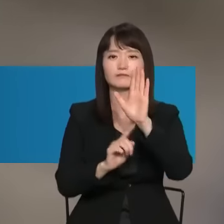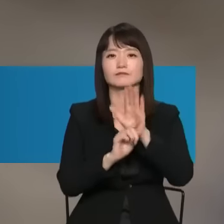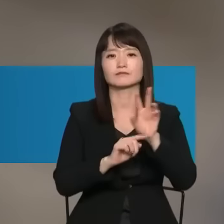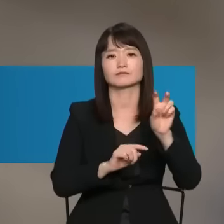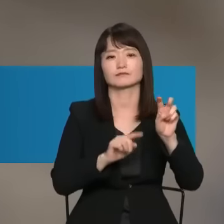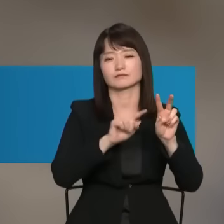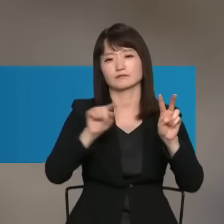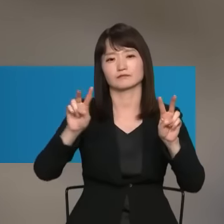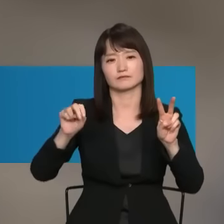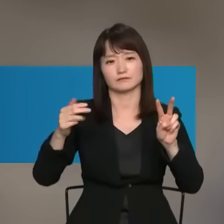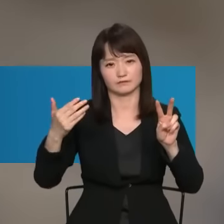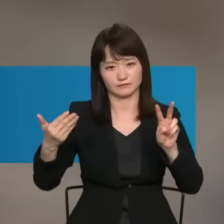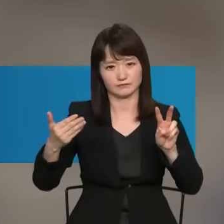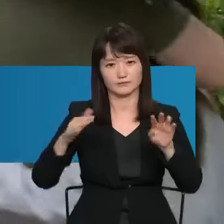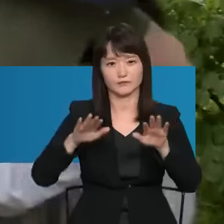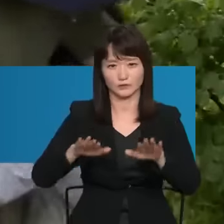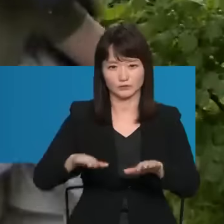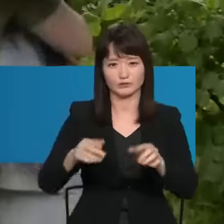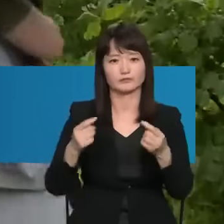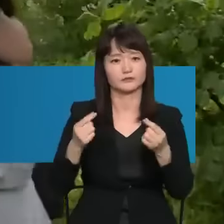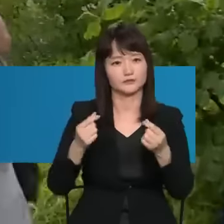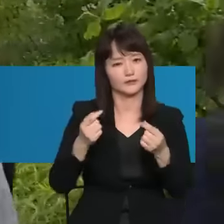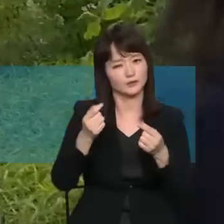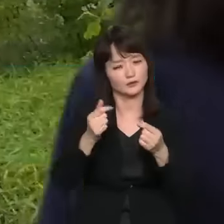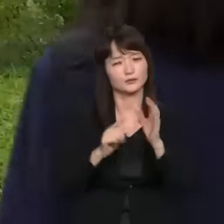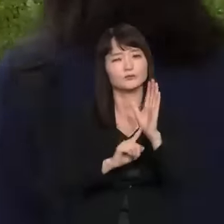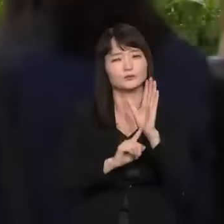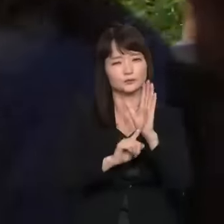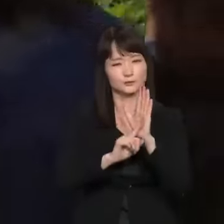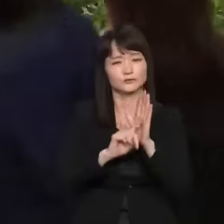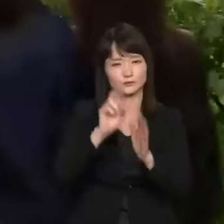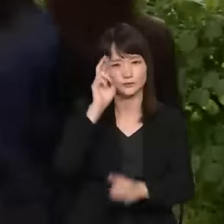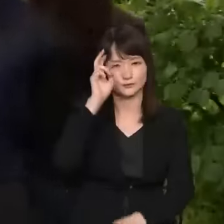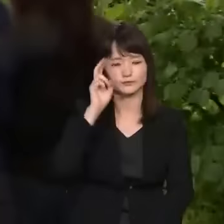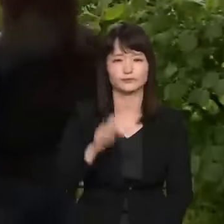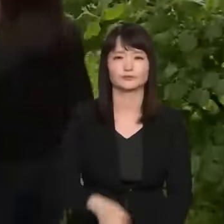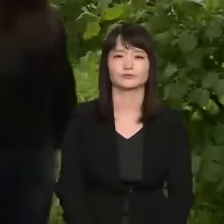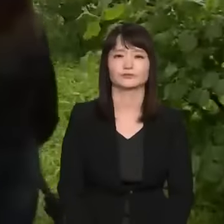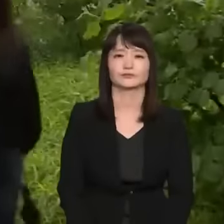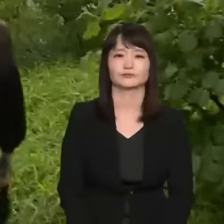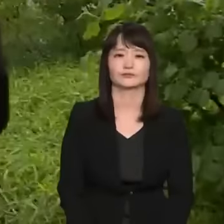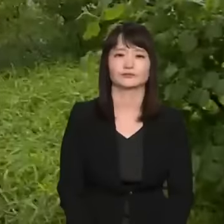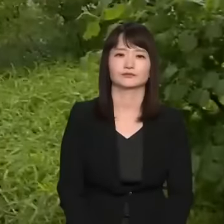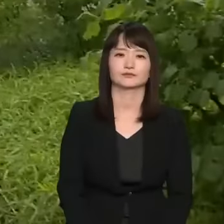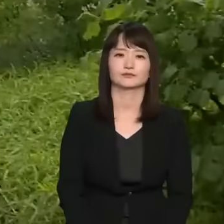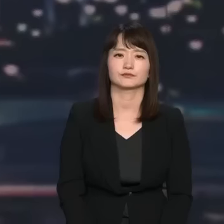최고기온은 22도에서 29도로 오늘과 비슷하거나 조금 높겠습니다.